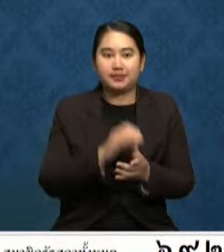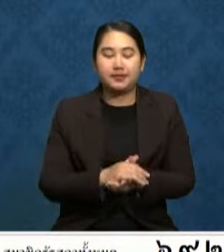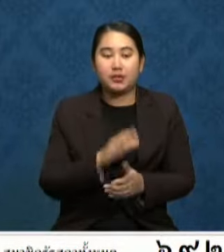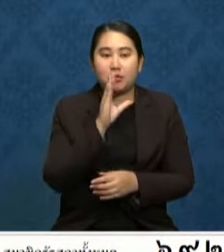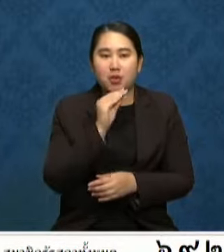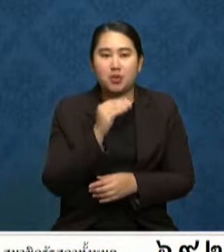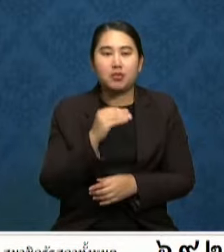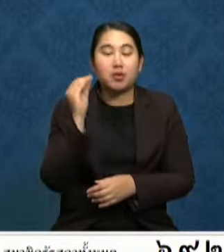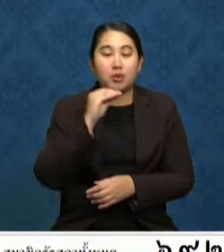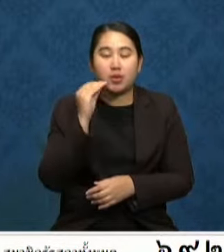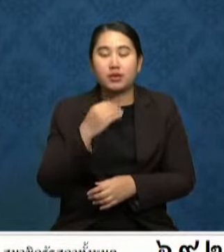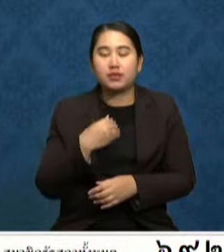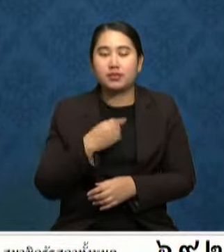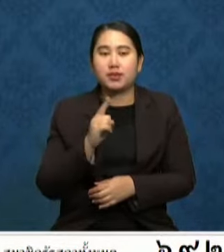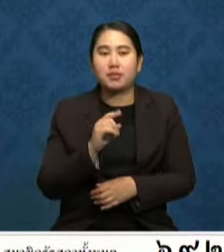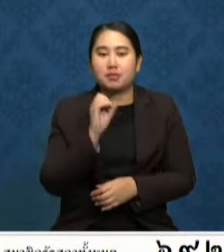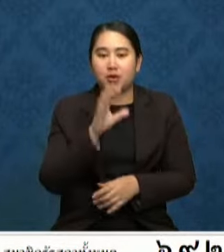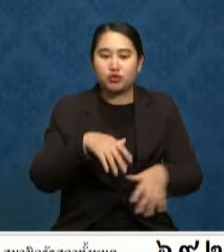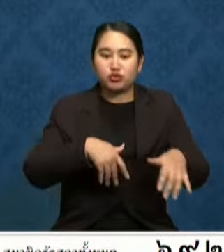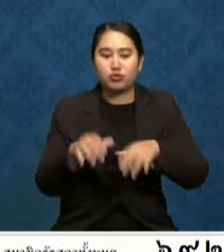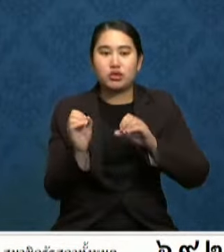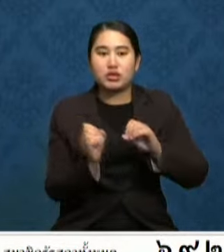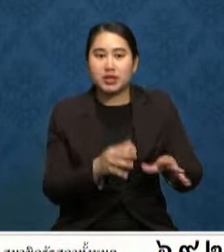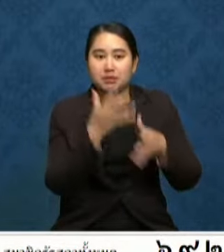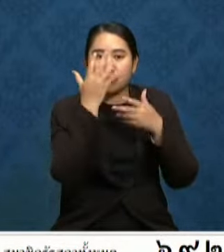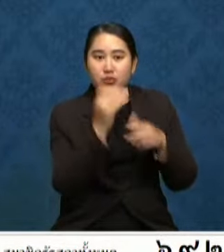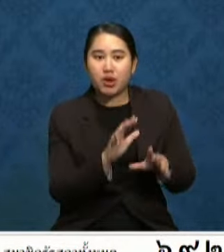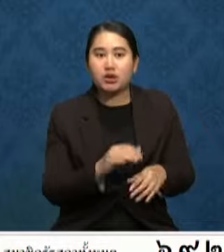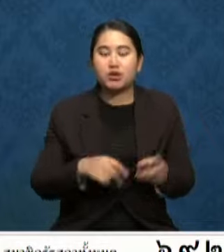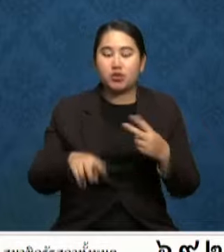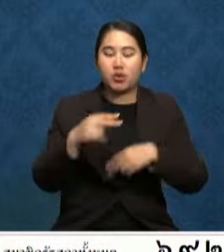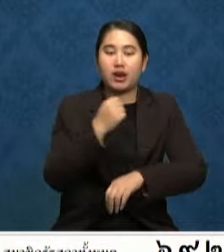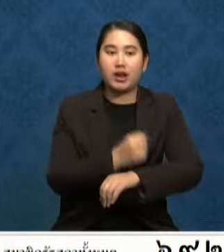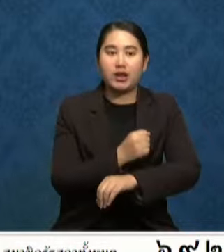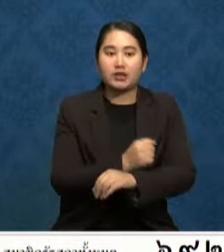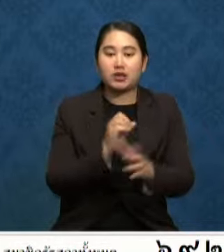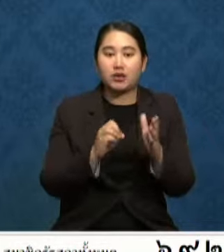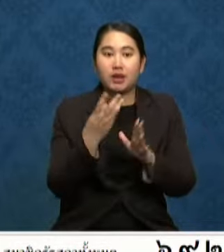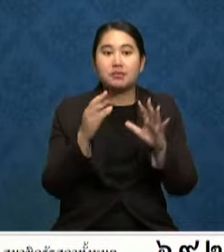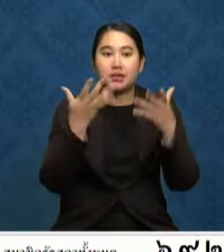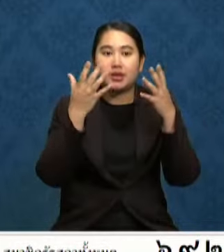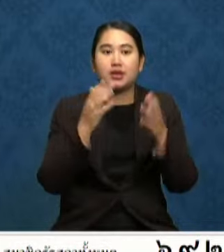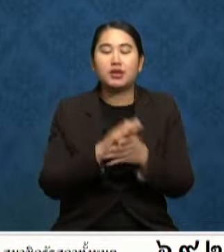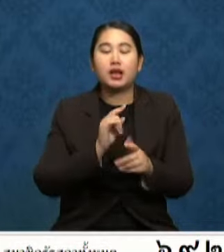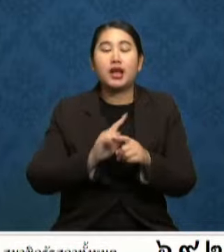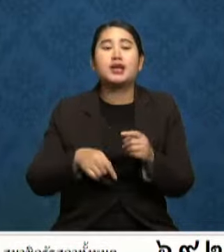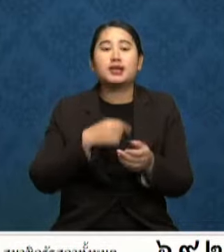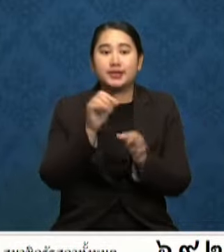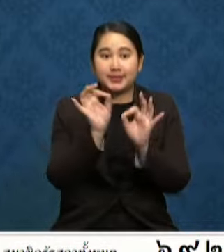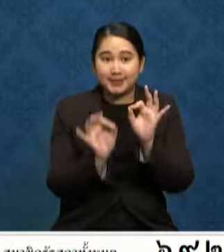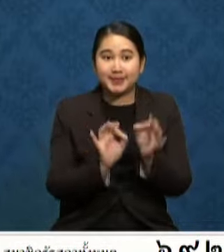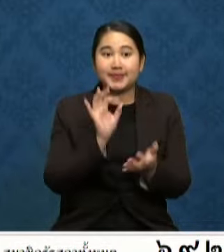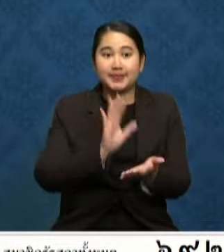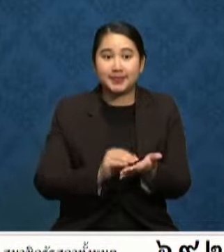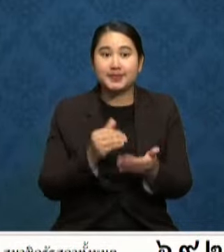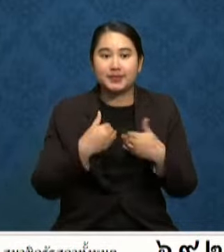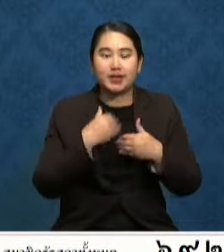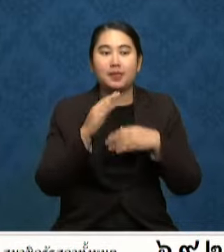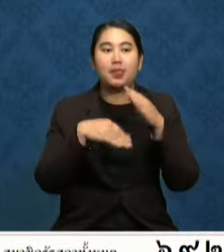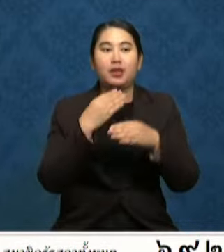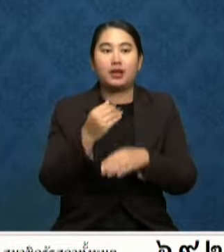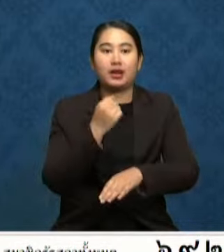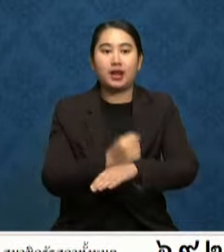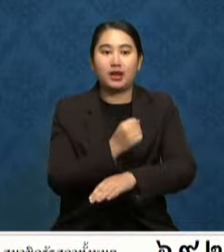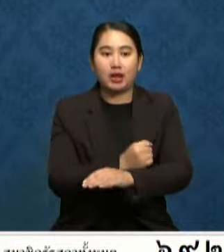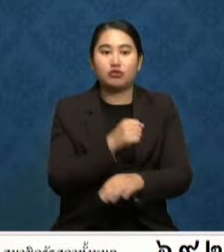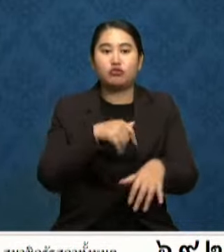ทพูดกัมากว่าทิ้งชุมชน เราไม่ดูเรองแงงาน เรสวัสดีการเขาก็เขียไ้นะครัว่า พัฒนาศัก